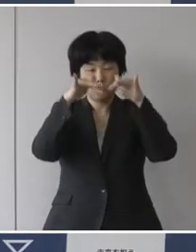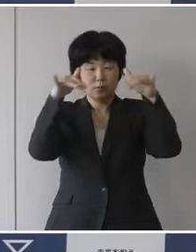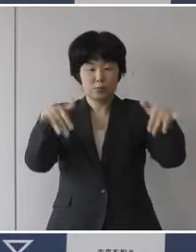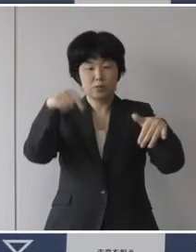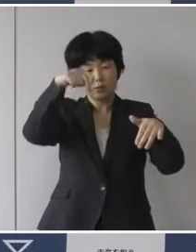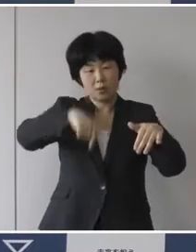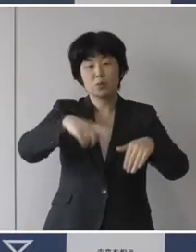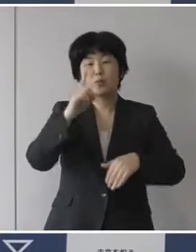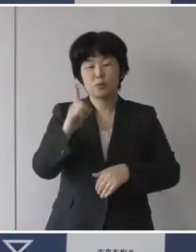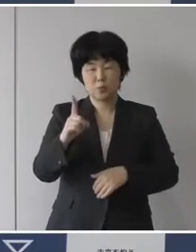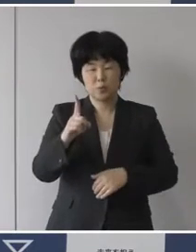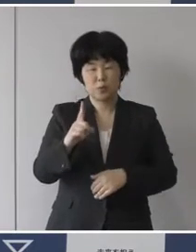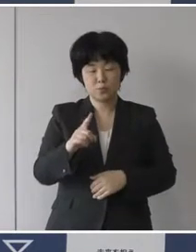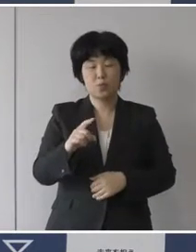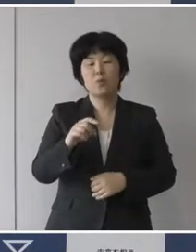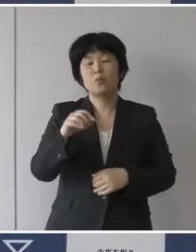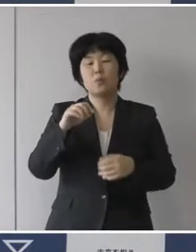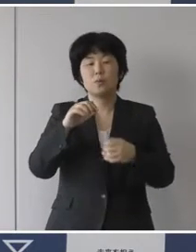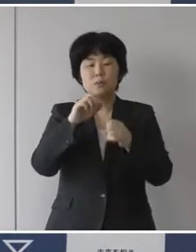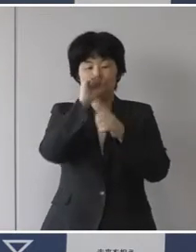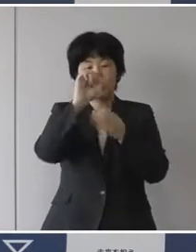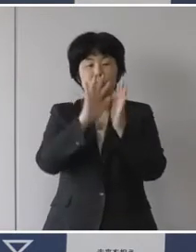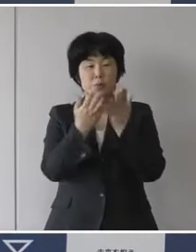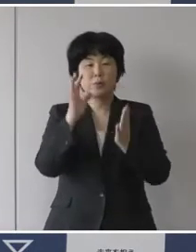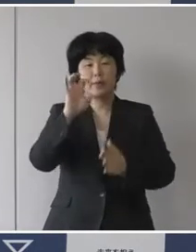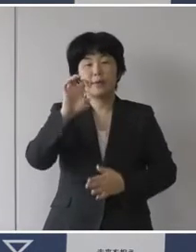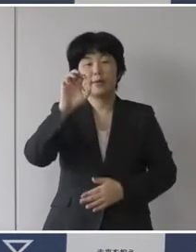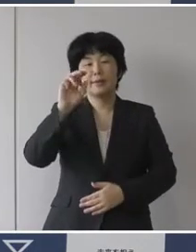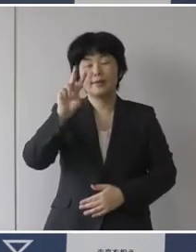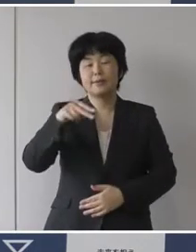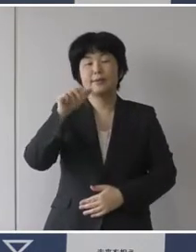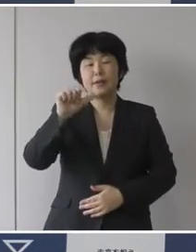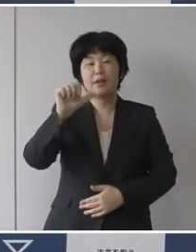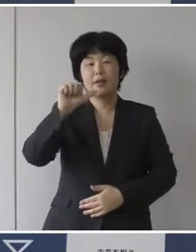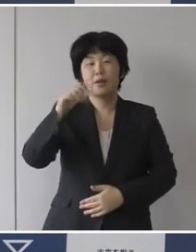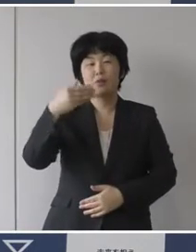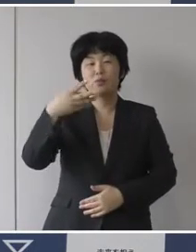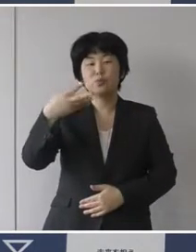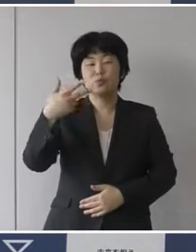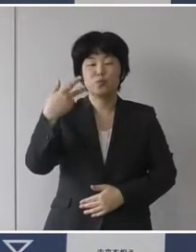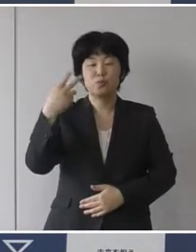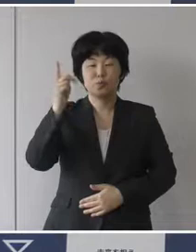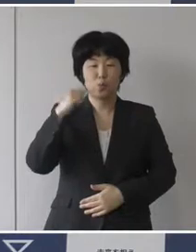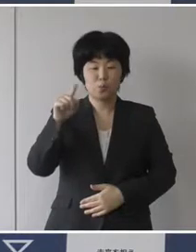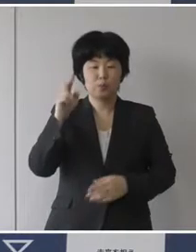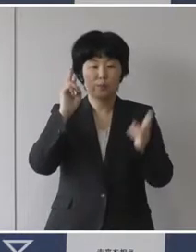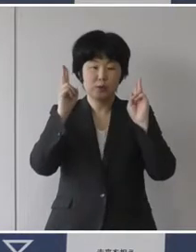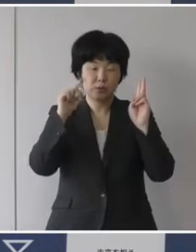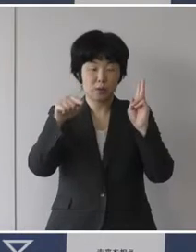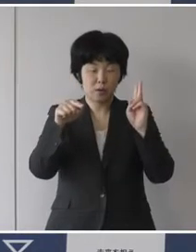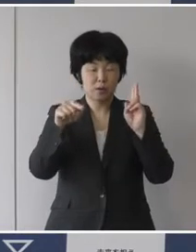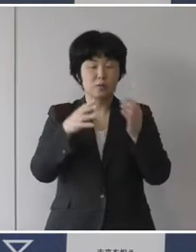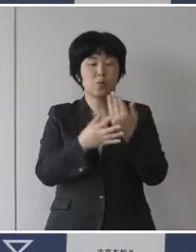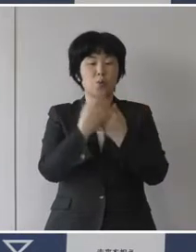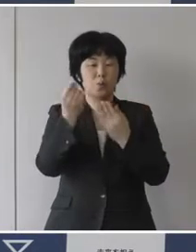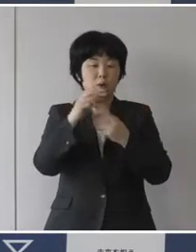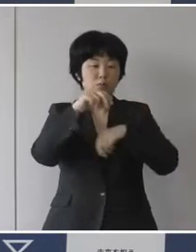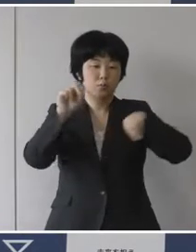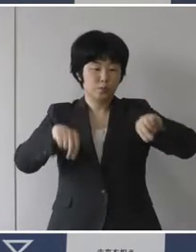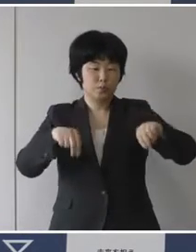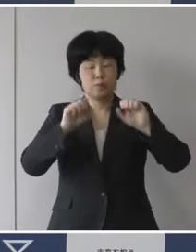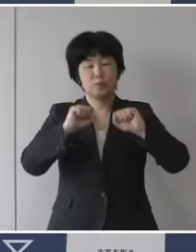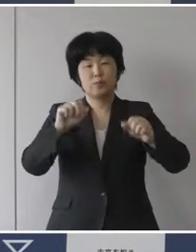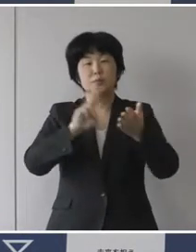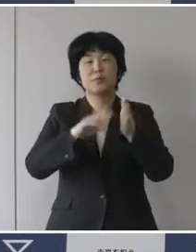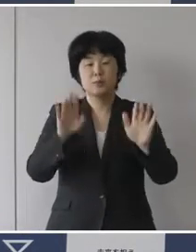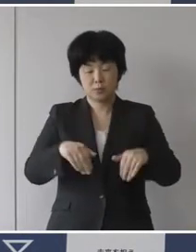協定を締結をすることになりましたので、発表させていただきたいと思います。これまでも、市内の大